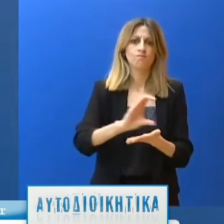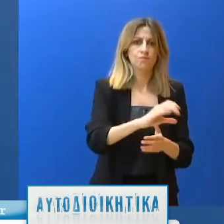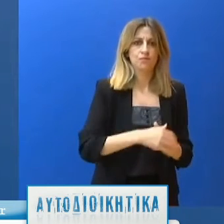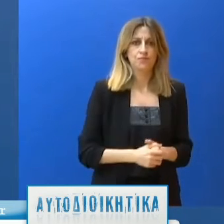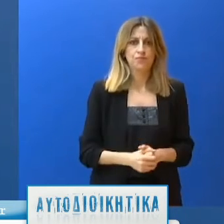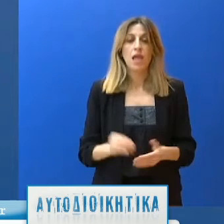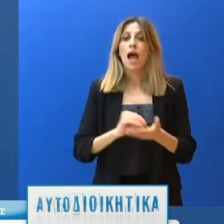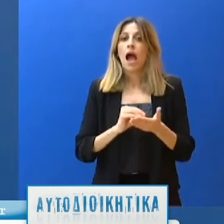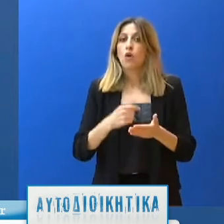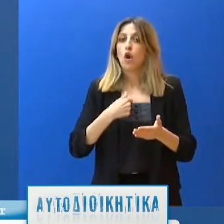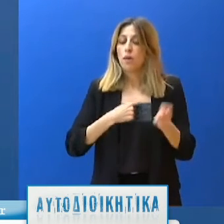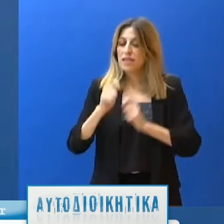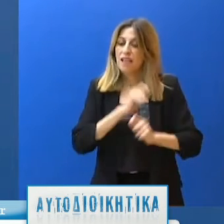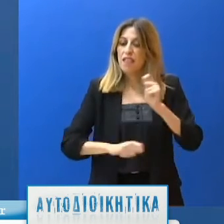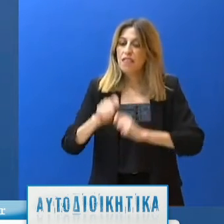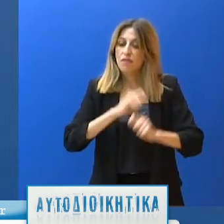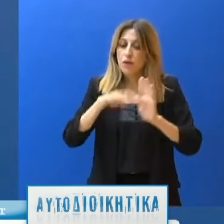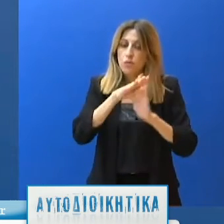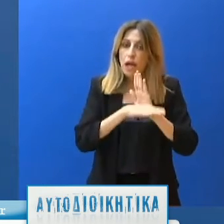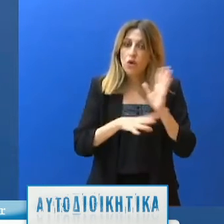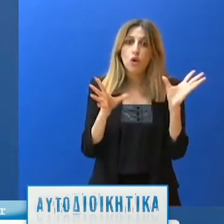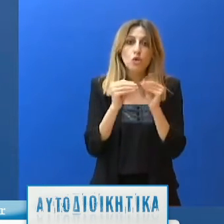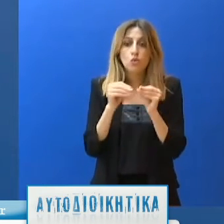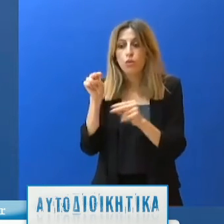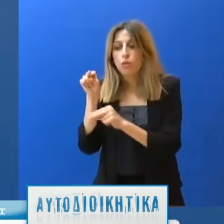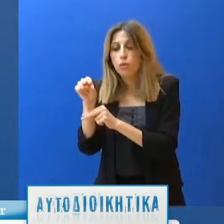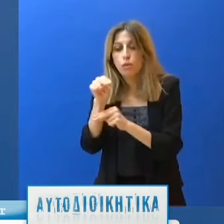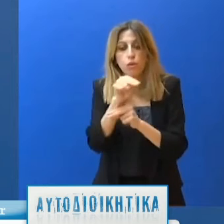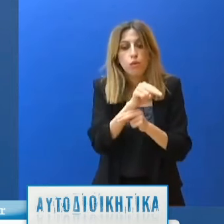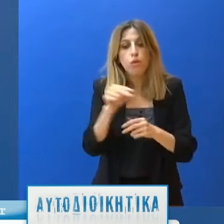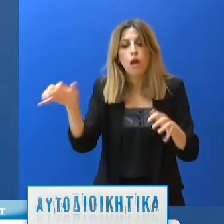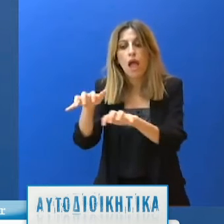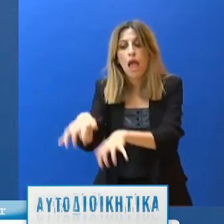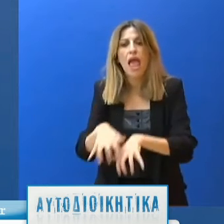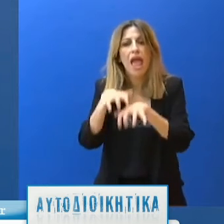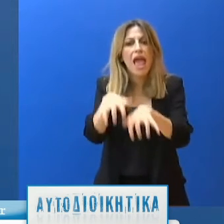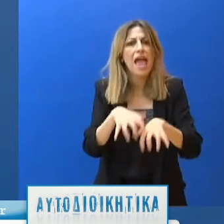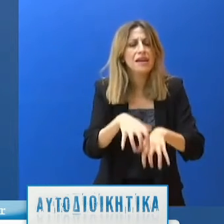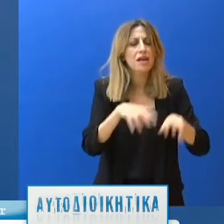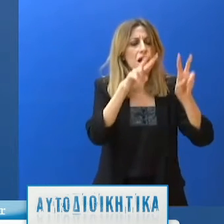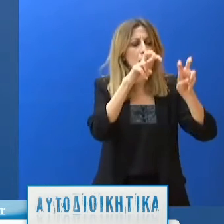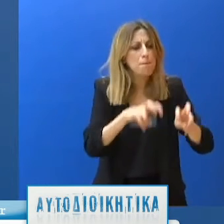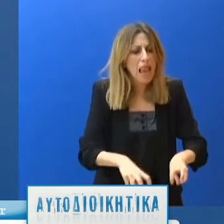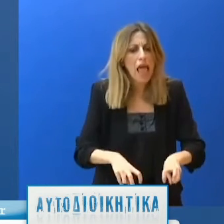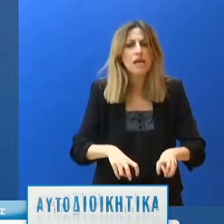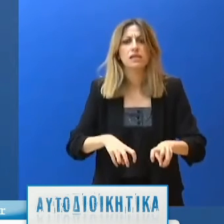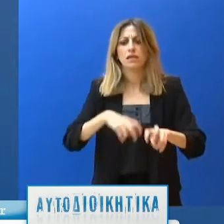έργων, όπως ακριβώς πρότεινε η Ευρωπαϊκή Επιτροπή, για την παρακολούθηση της ορίμανσης των μελετών και της υλοποίησης